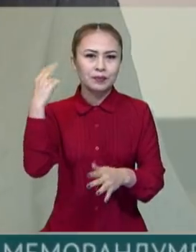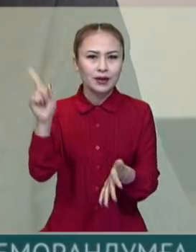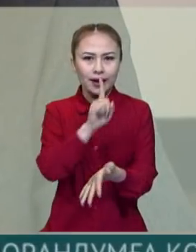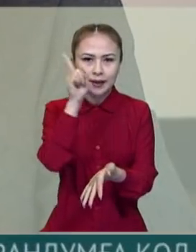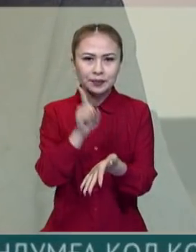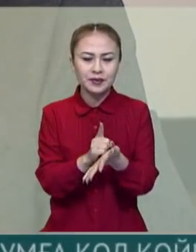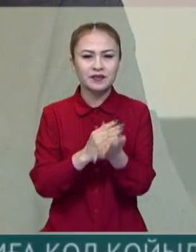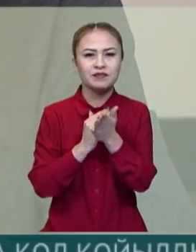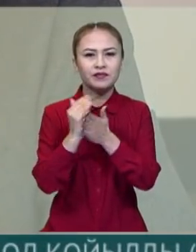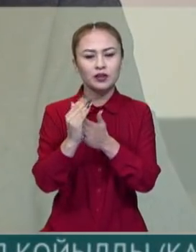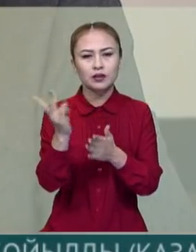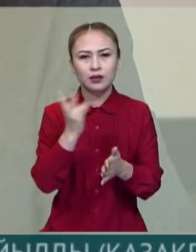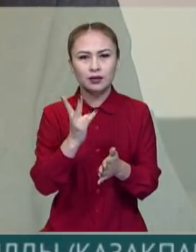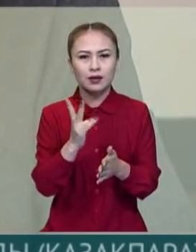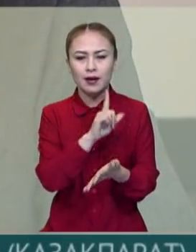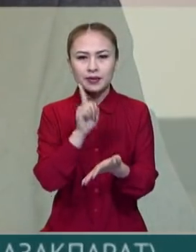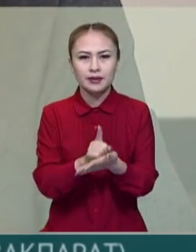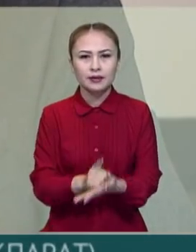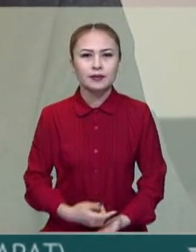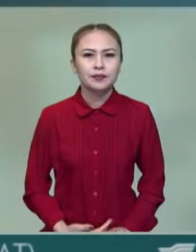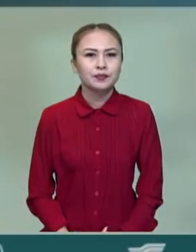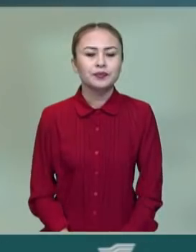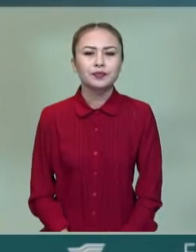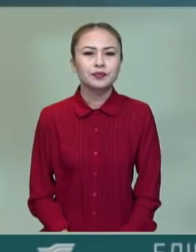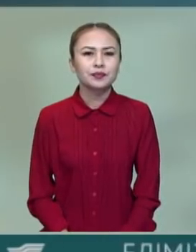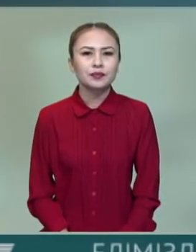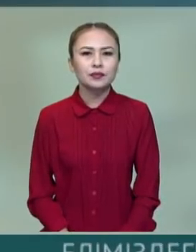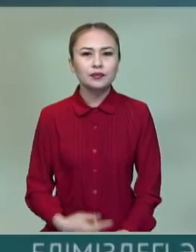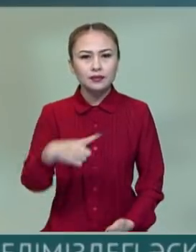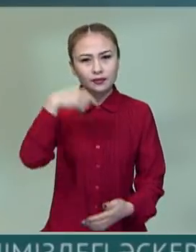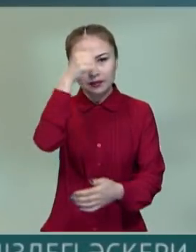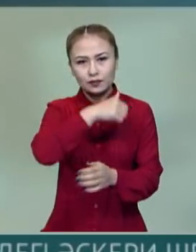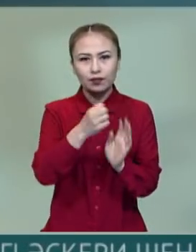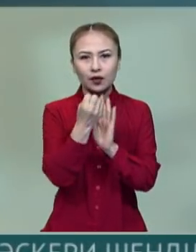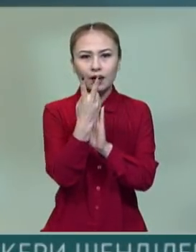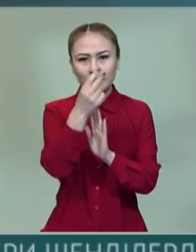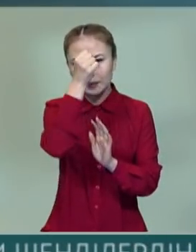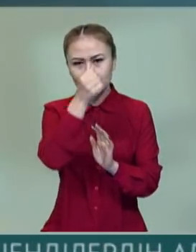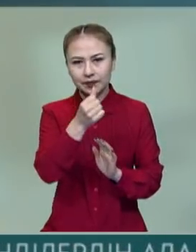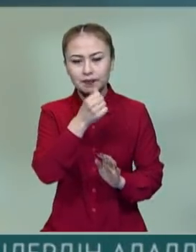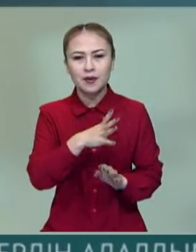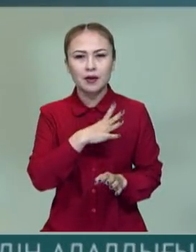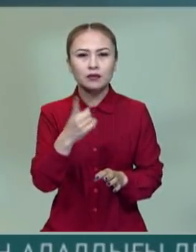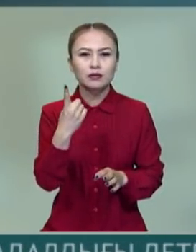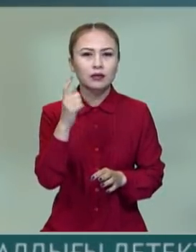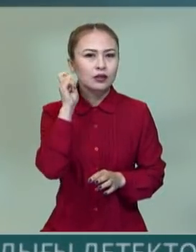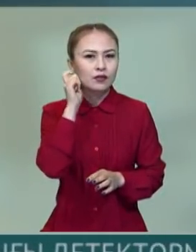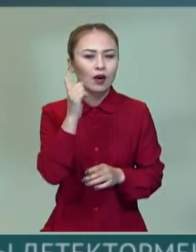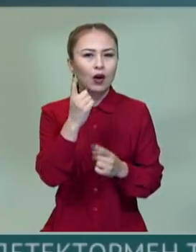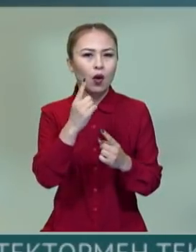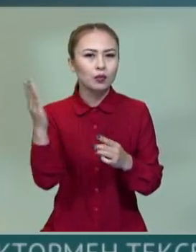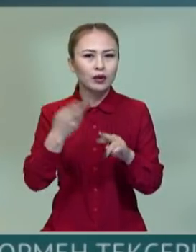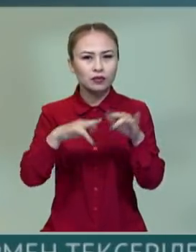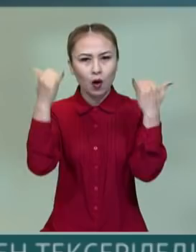міндеттерді жоғары деңгейге жеткізеді деген ойдамын. Биылдан бастап 12 айлық, яғни бір жастан асқан ірі қараның